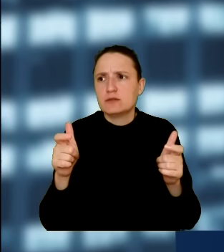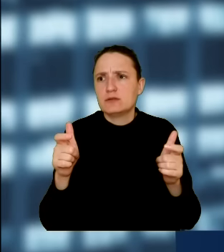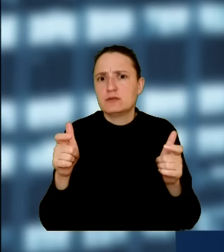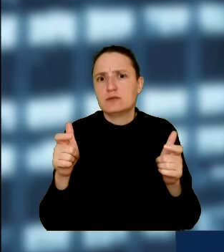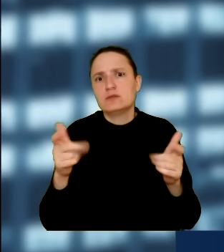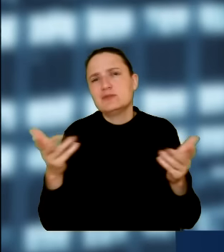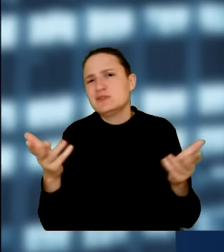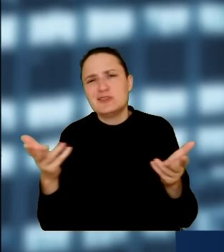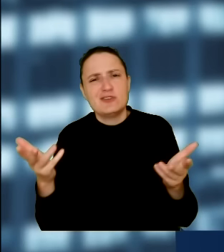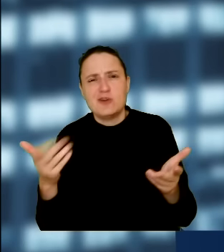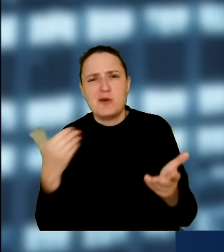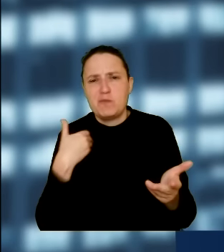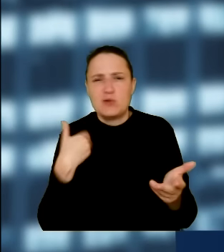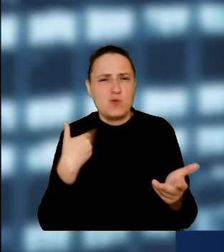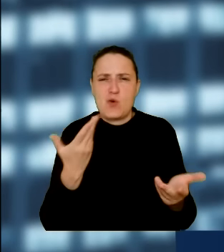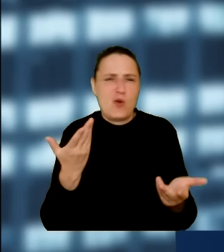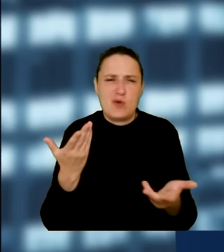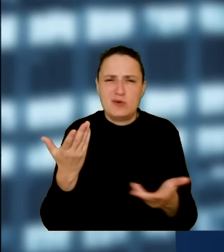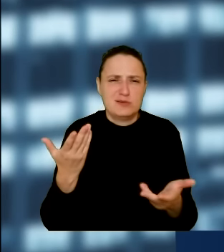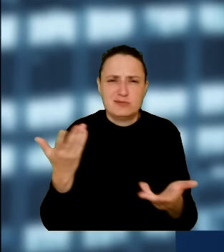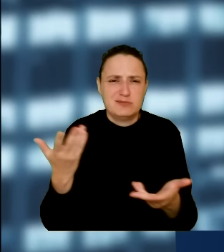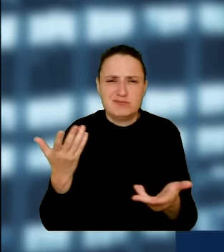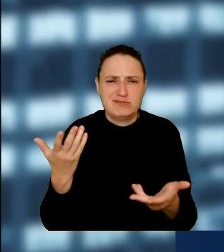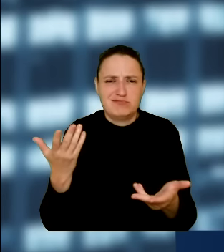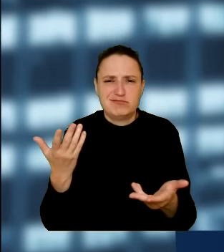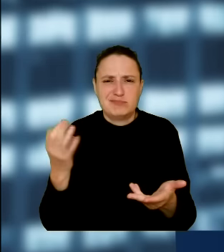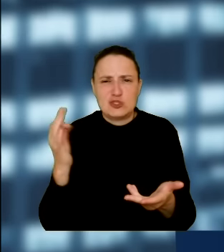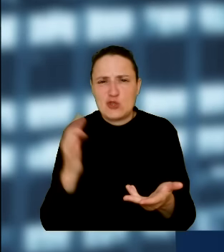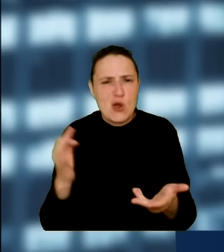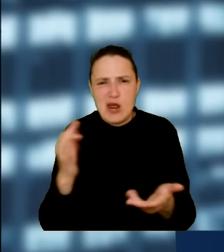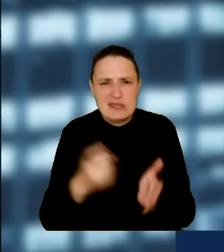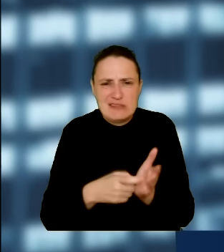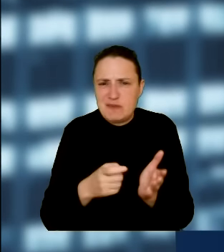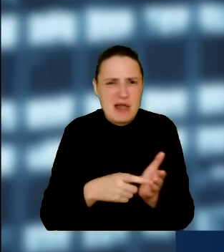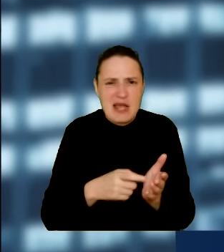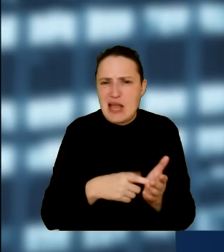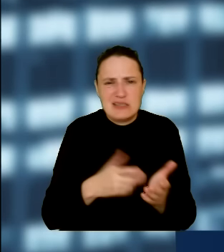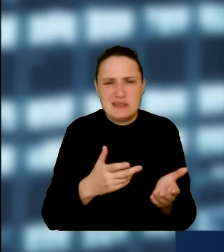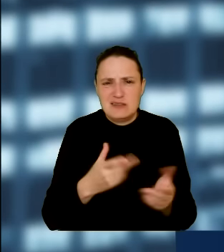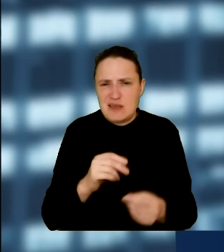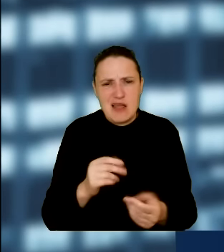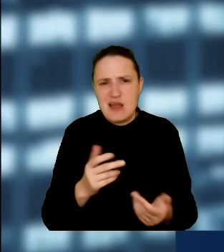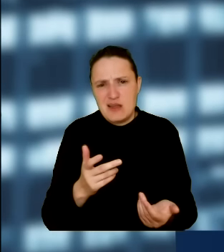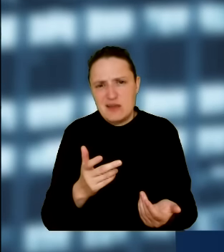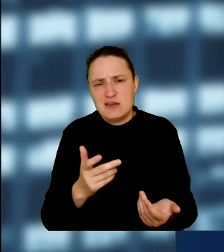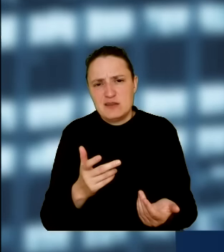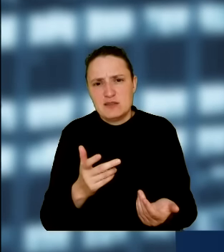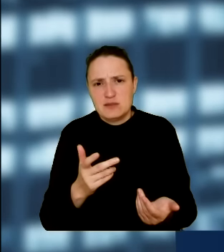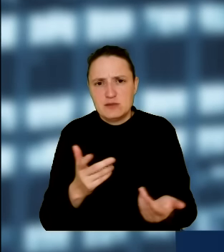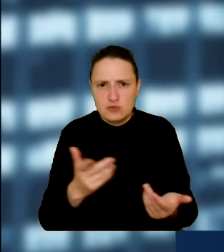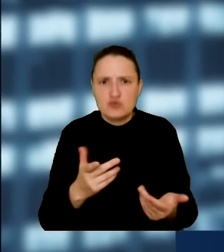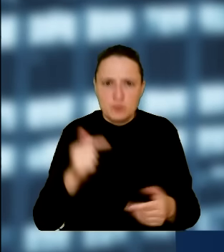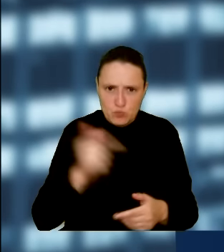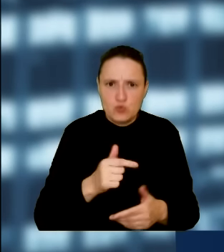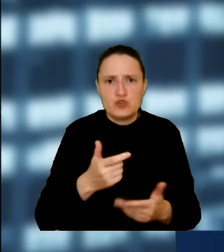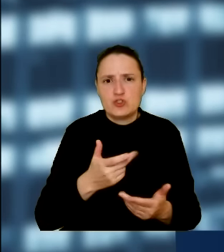tam przy jakichś niedużych wymaganiach jednak takich, no, że trzeba będzie coś wypełnić